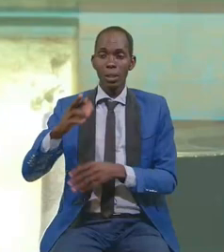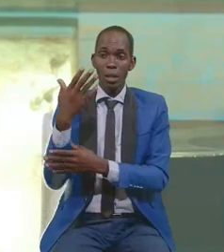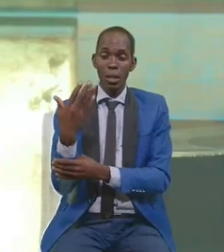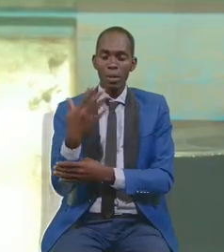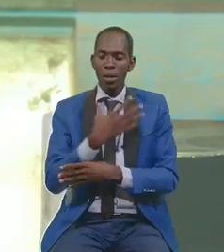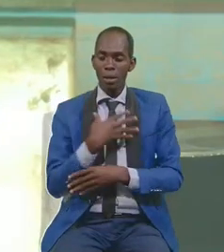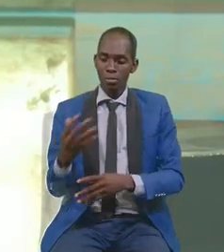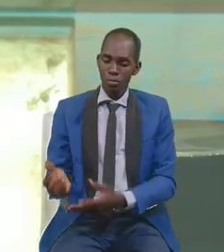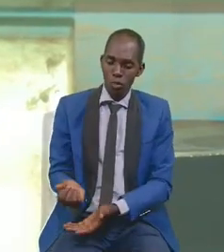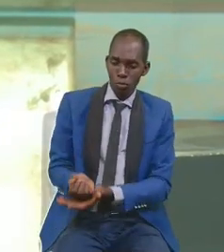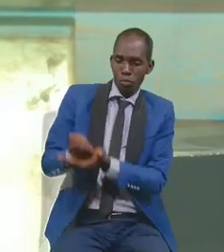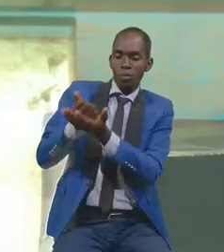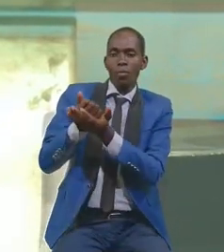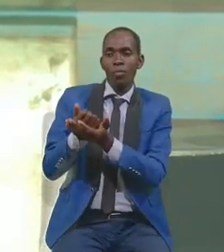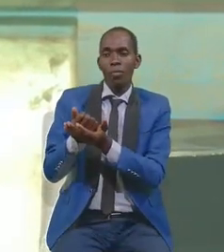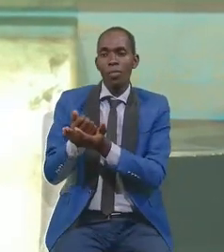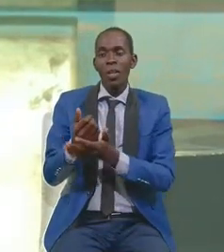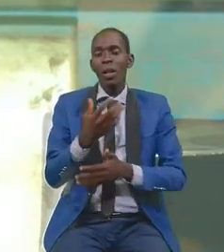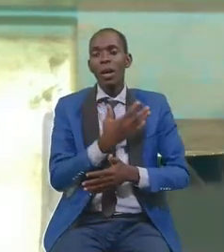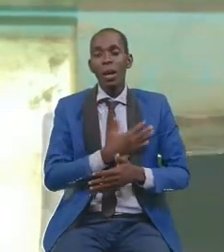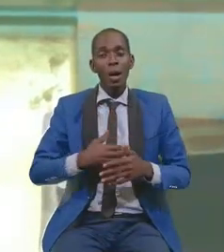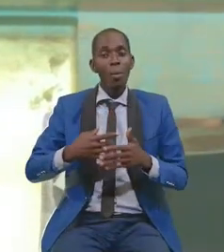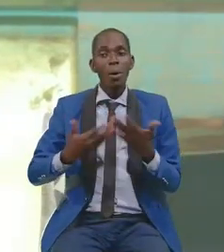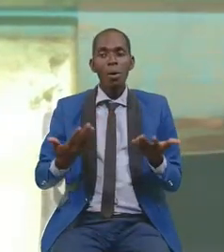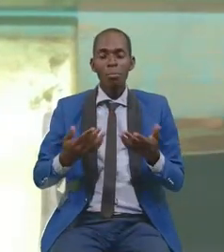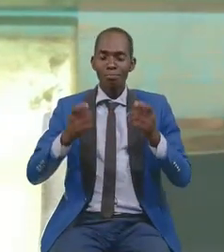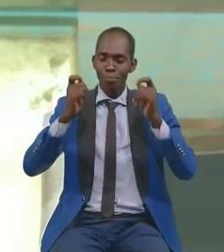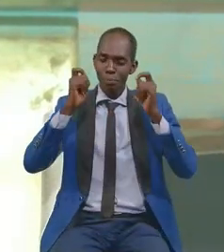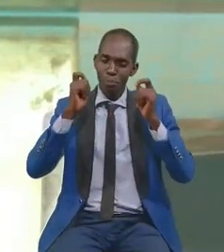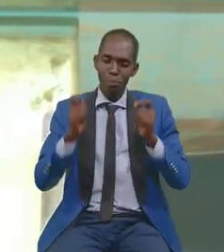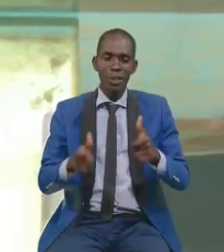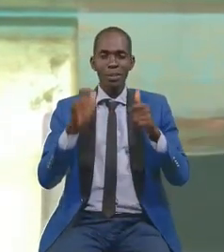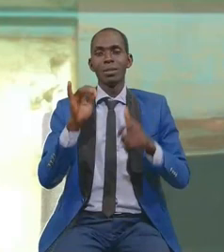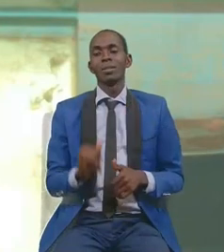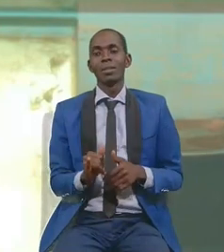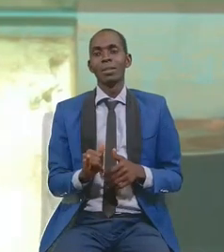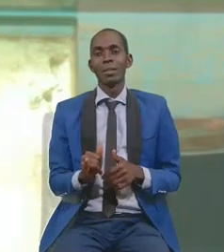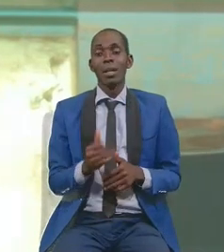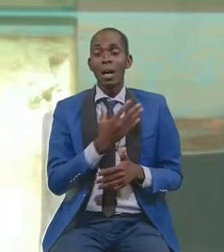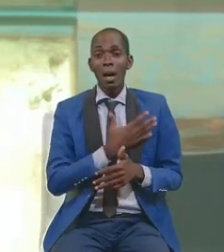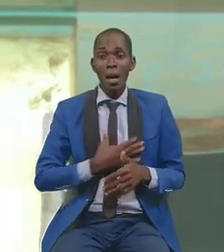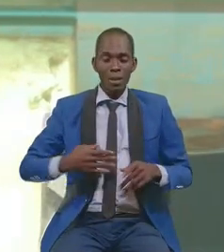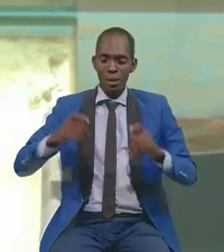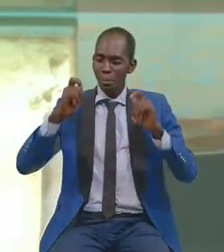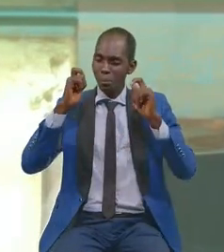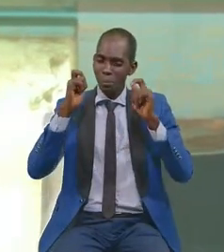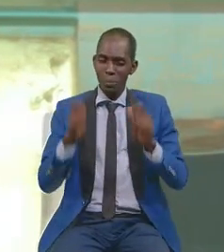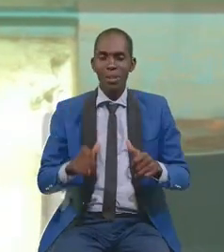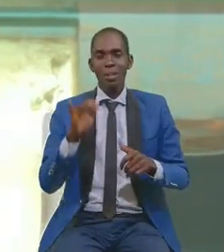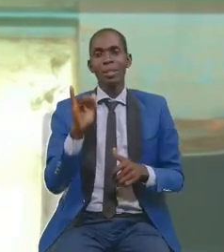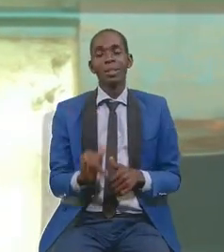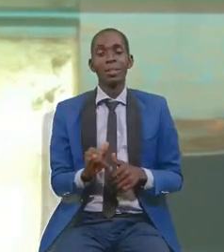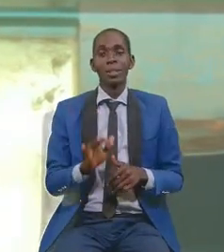lever au même instant. Au même instant, ses pieds et